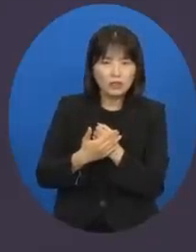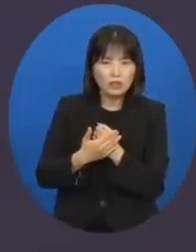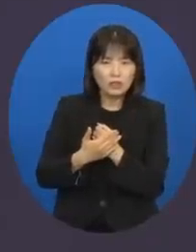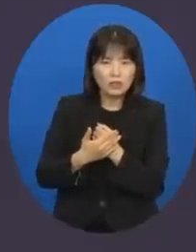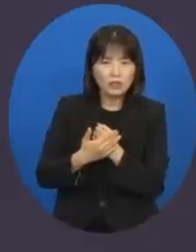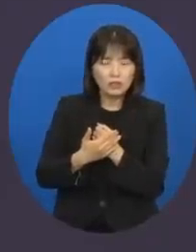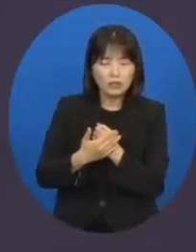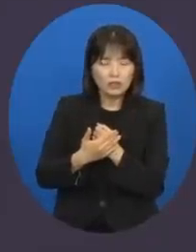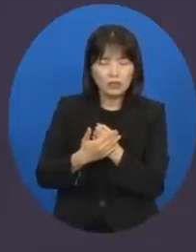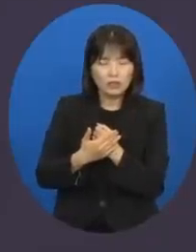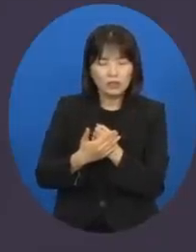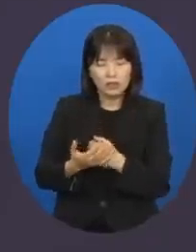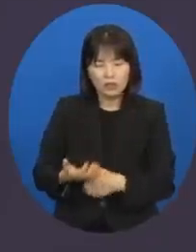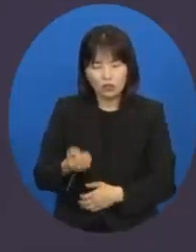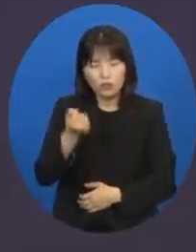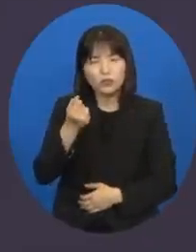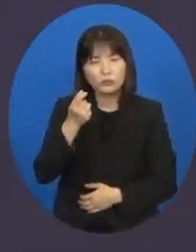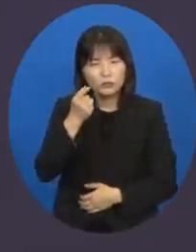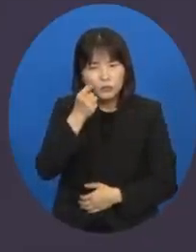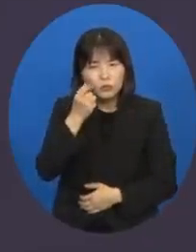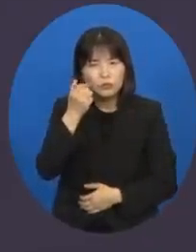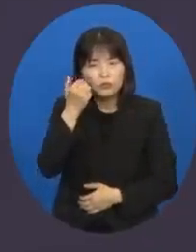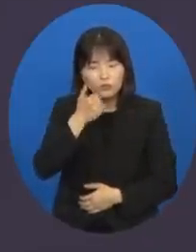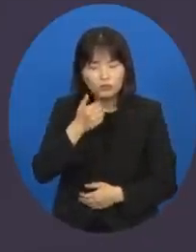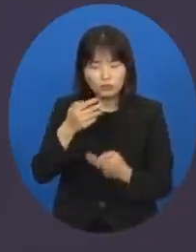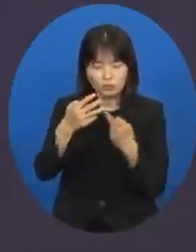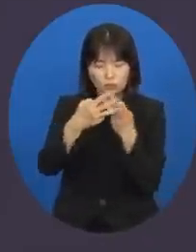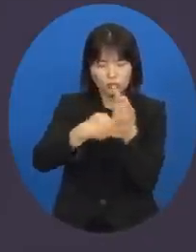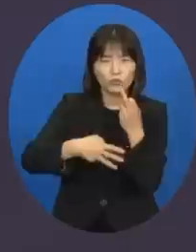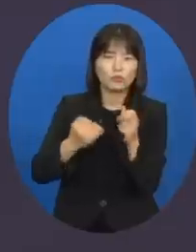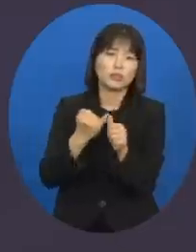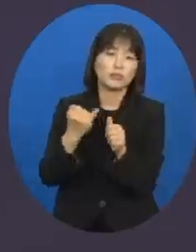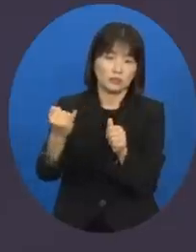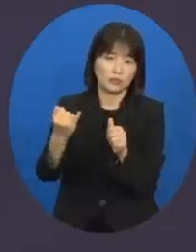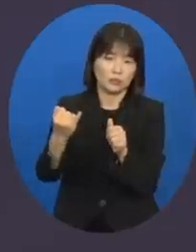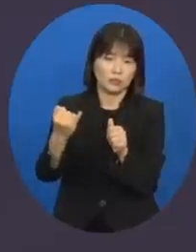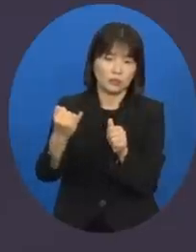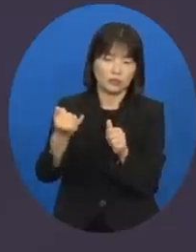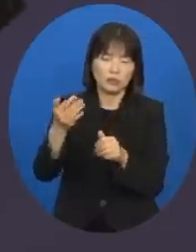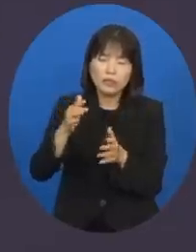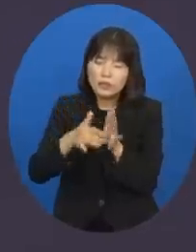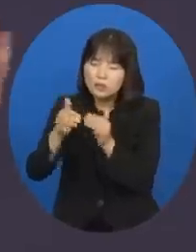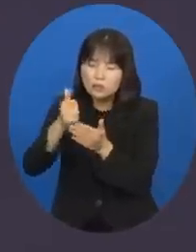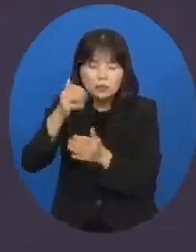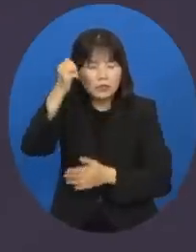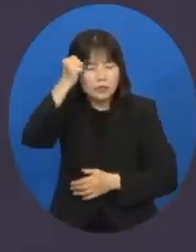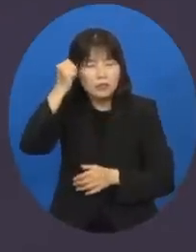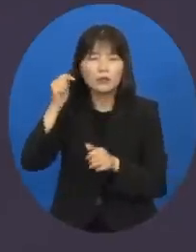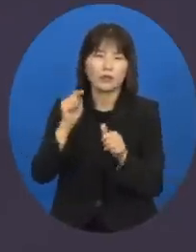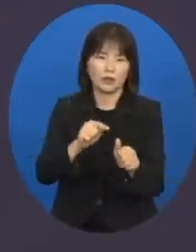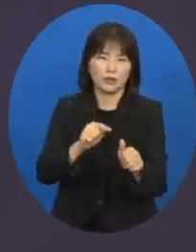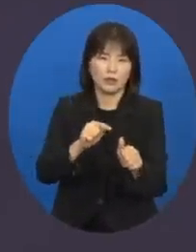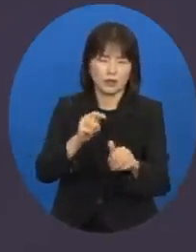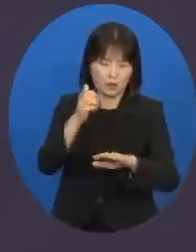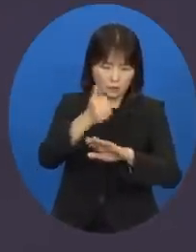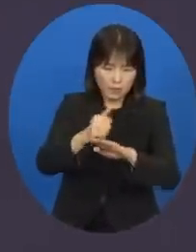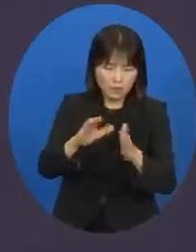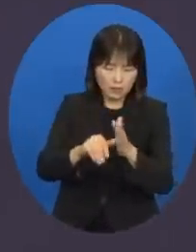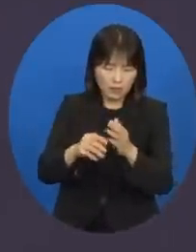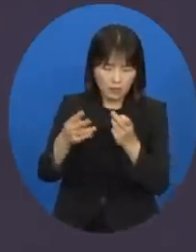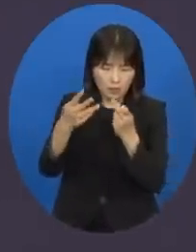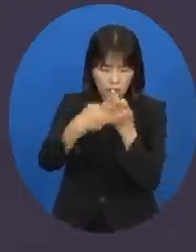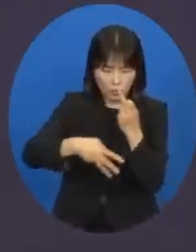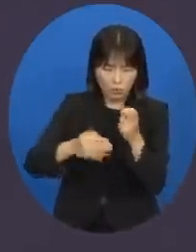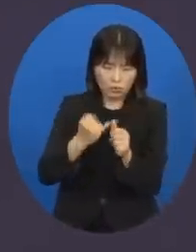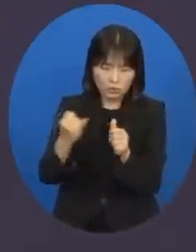못하더라는 것이 롯의 처죠. 그래서 예수님은 기억하라고 마지막 때의 롯의 처와 같은 이들이 너무나